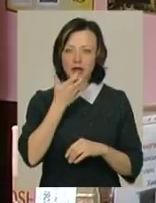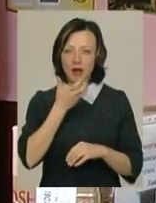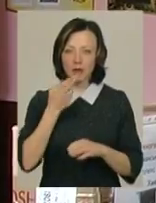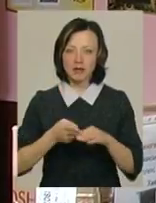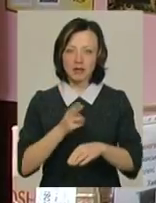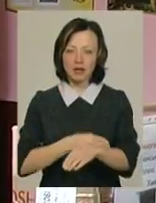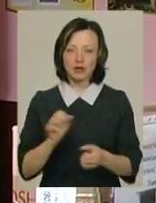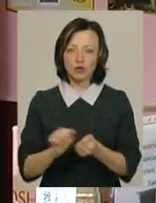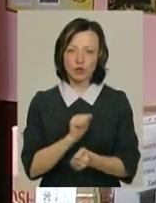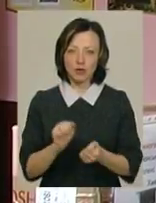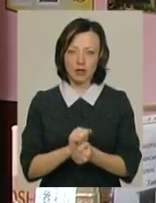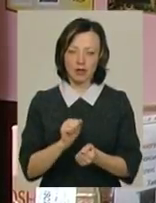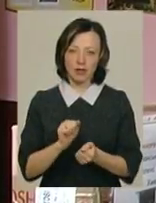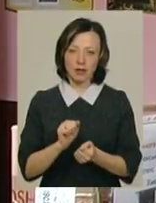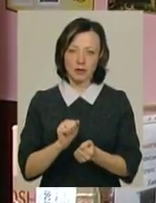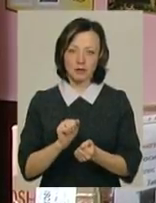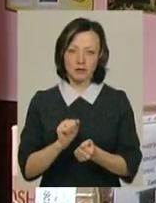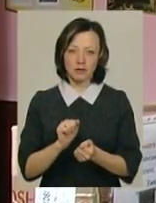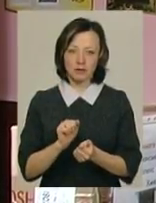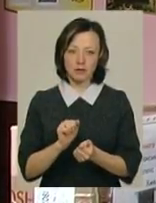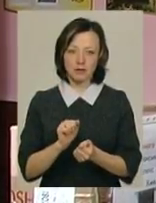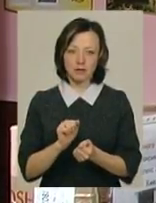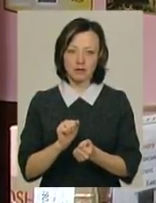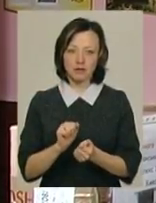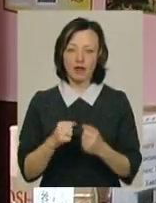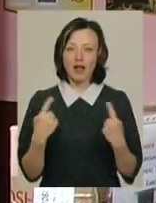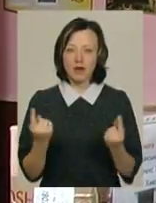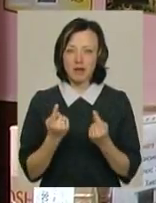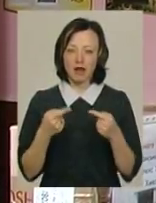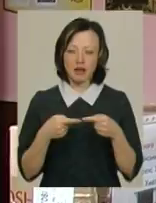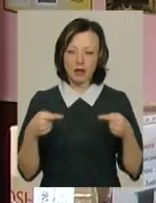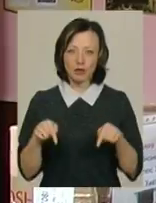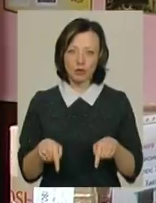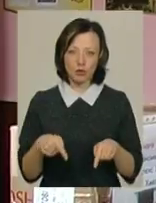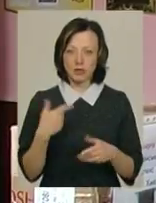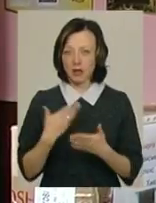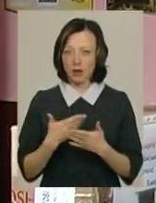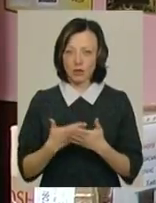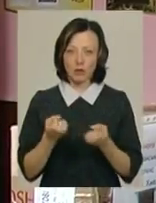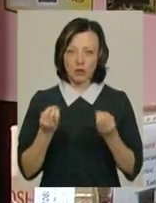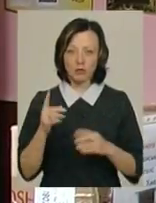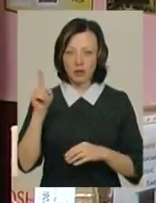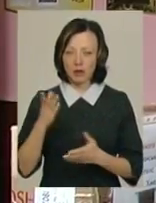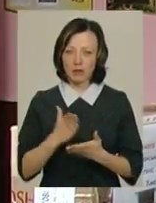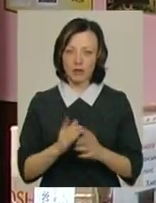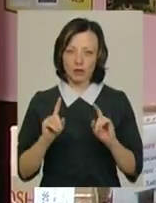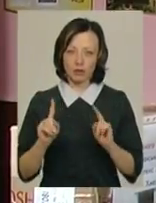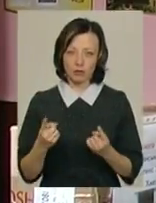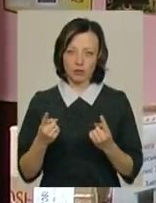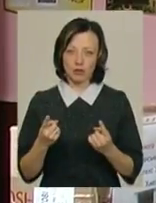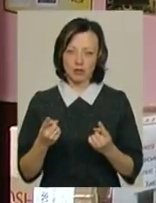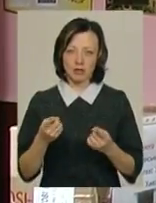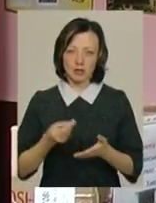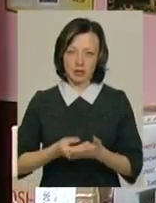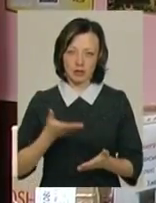шкарпетки, сухі. Тобто елементарні речі, які тут здаються елементарними, там є в